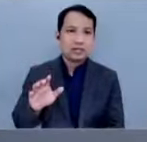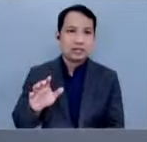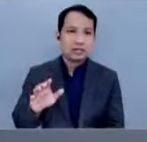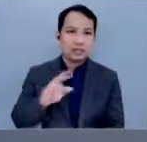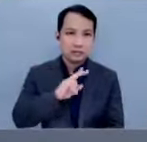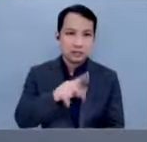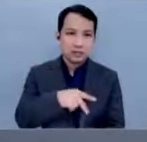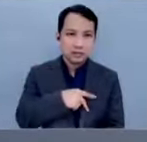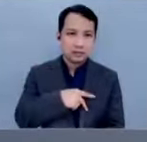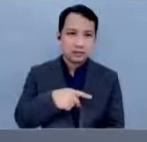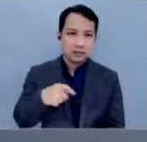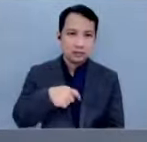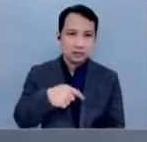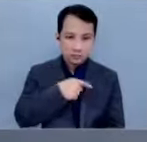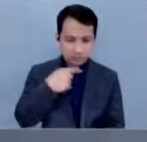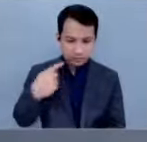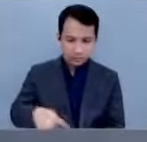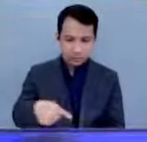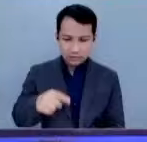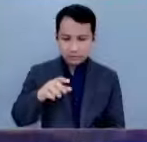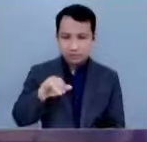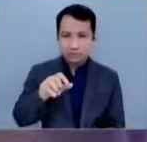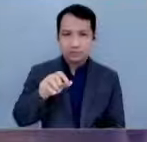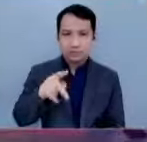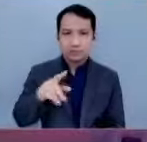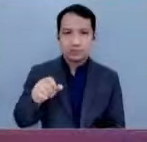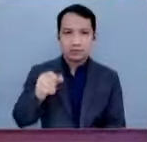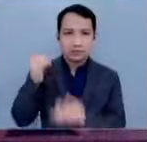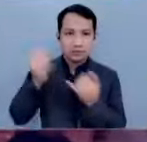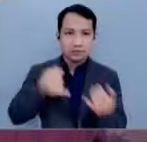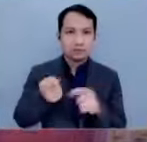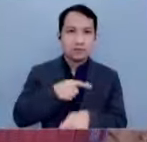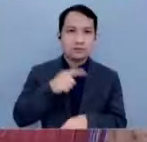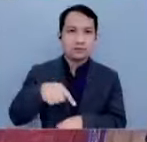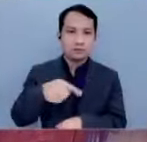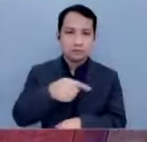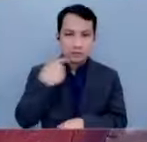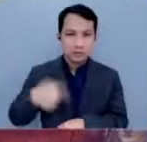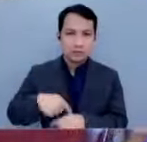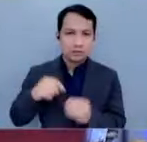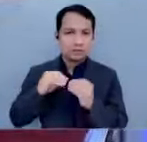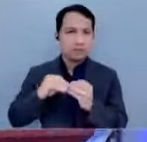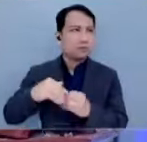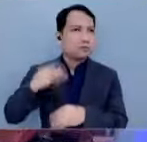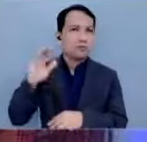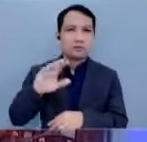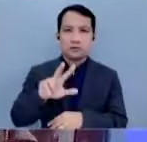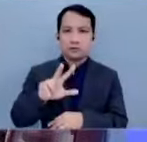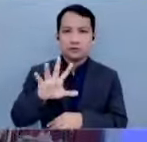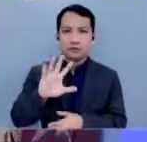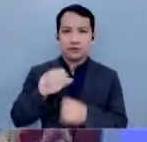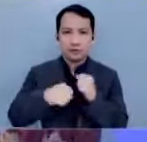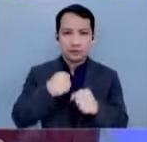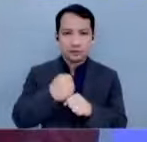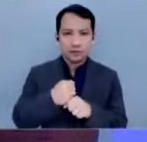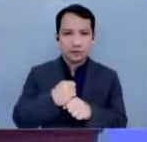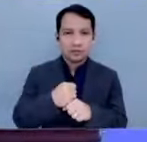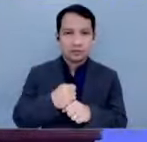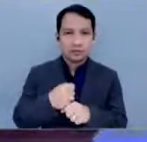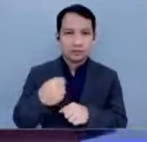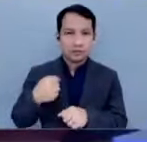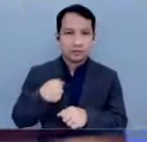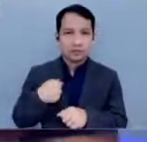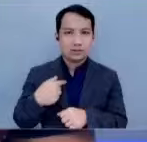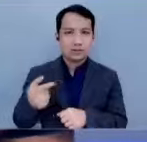collection, Chinese elm. Okay. This is imported from China. Uh-huh. And this is more than 35 years already sa akin. Oh, talaga po?